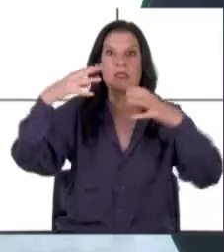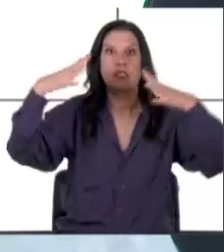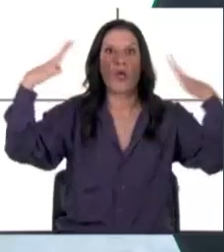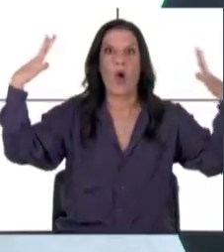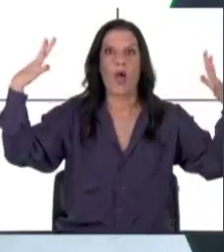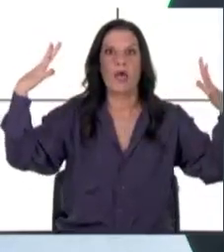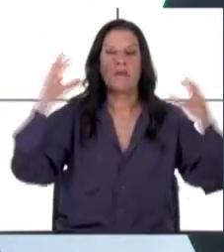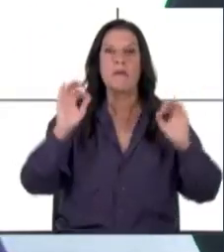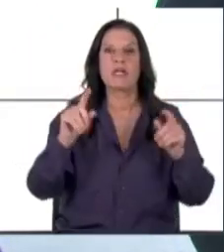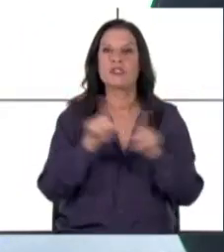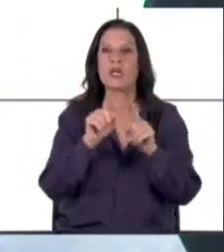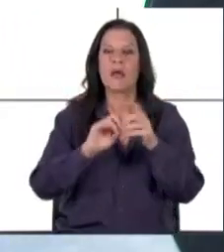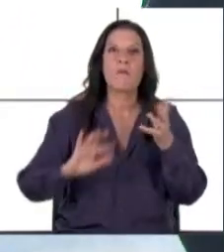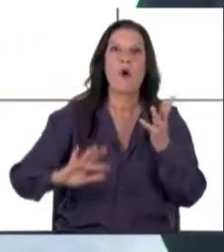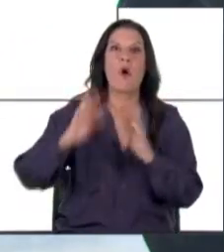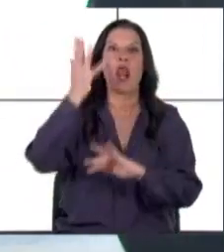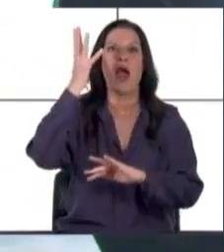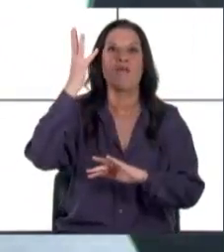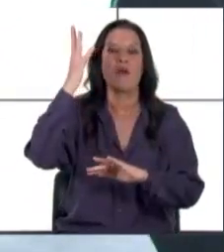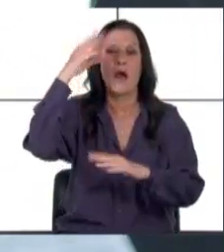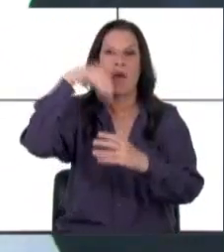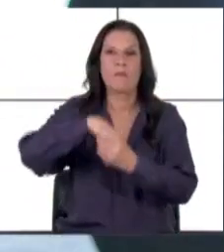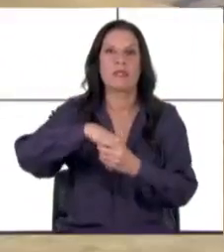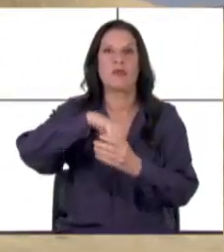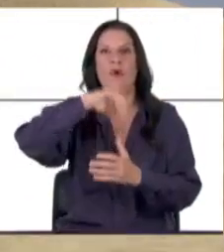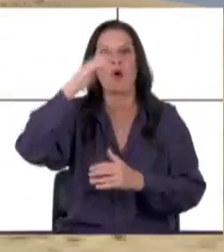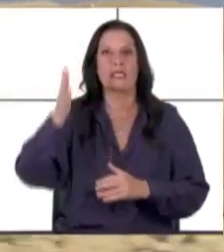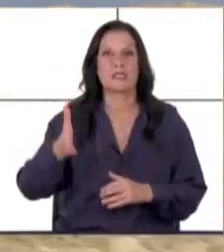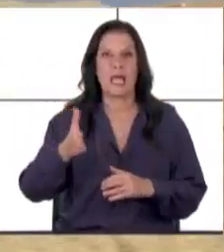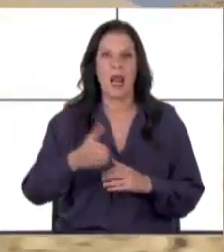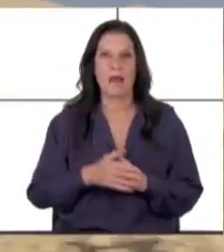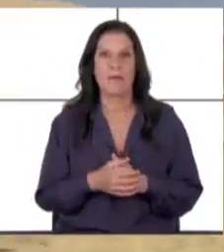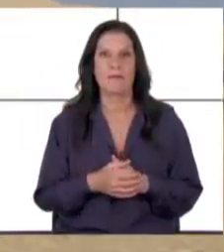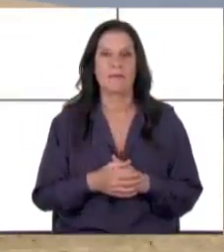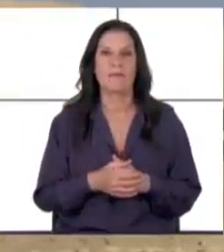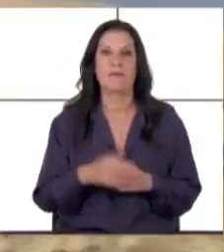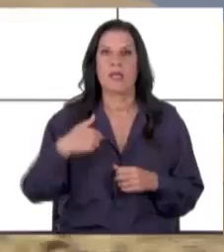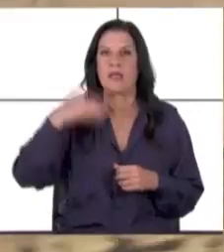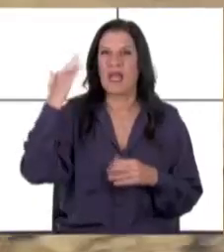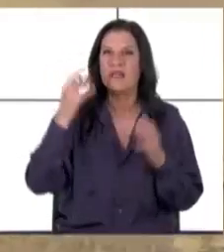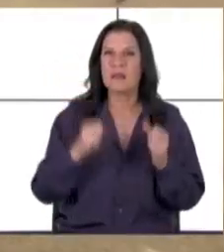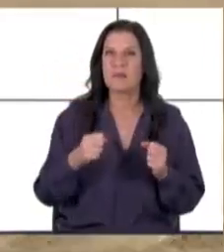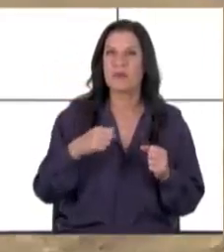כמו להבה כזאת על הסלע, ששורף את הסלע. אני הייתי בטוח שמה שאני רואה